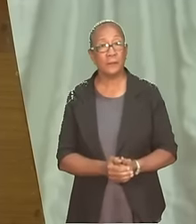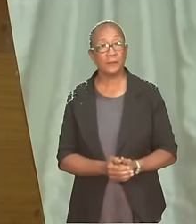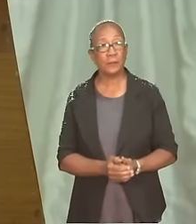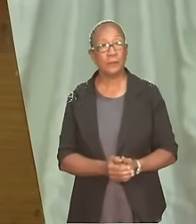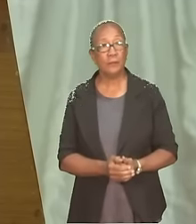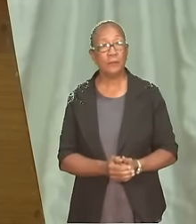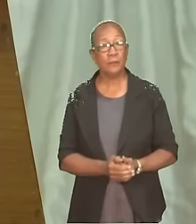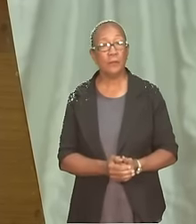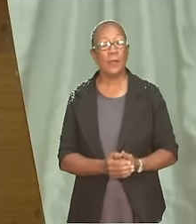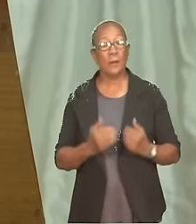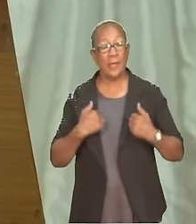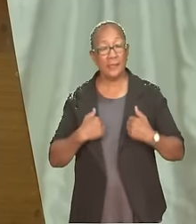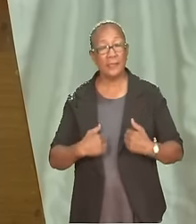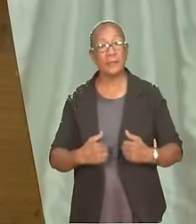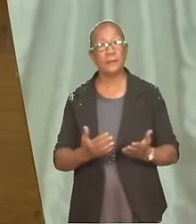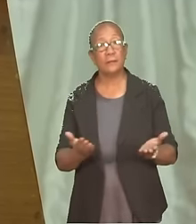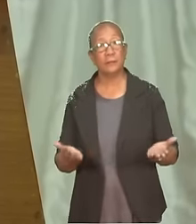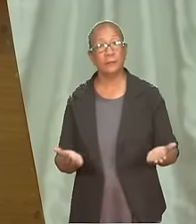Mijn mensen.